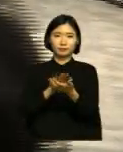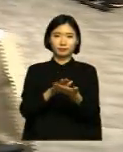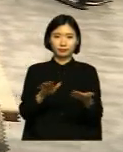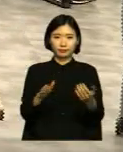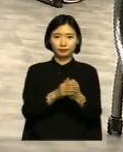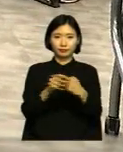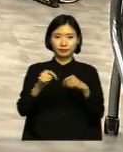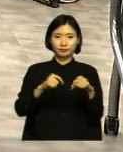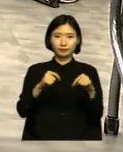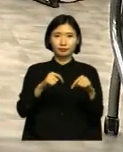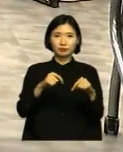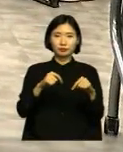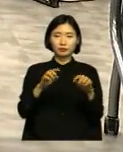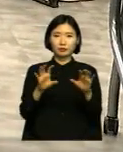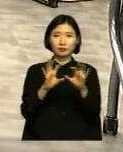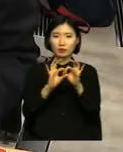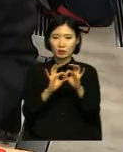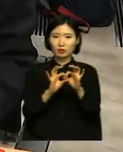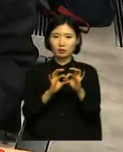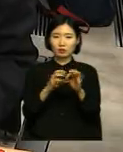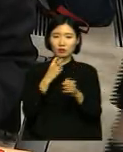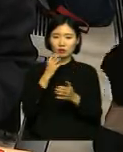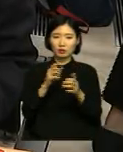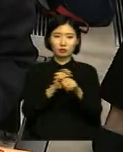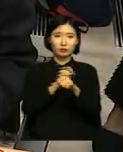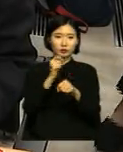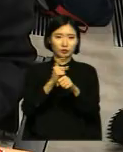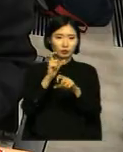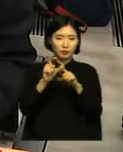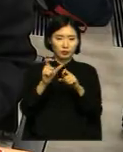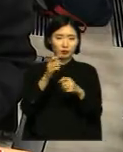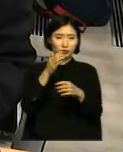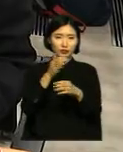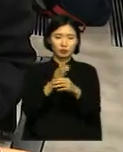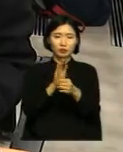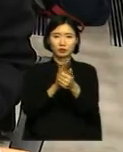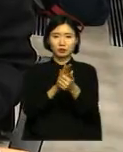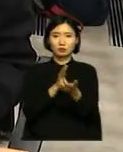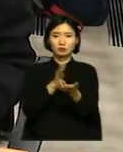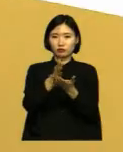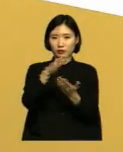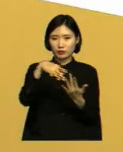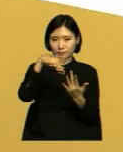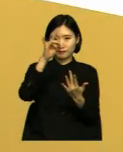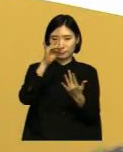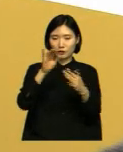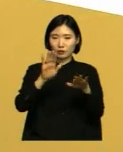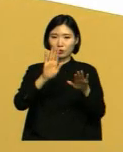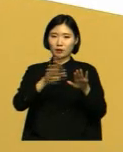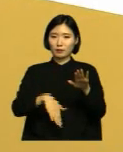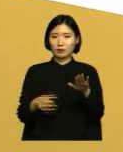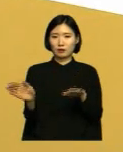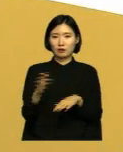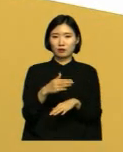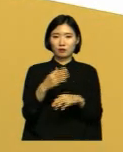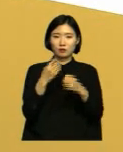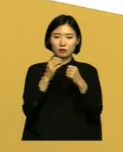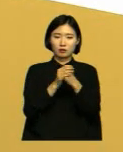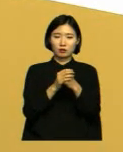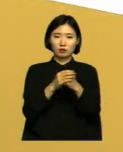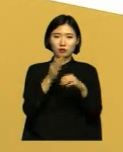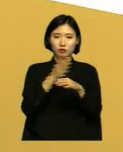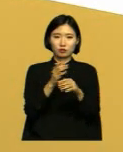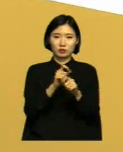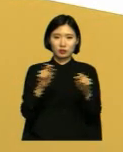지원 정책 협의회를 구성해 경기도의 특수성을 고려한 중점 지원 분야를 선정하고 올 하반기엔 창업 지원